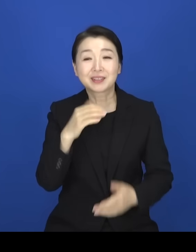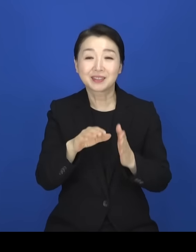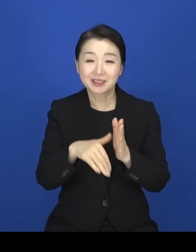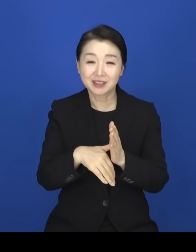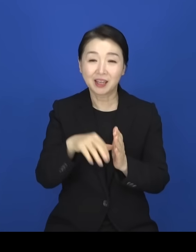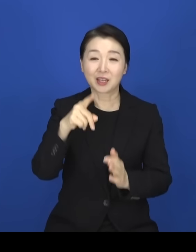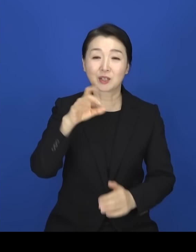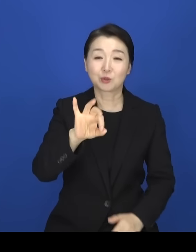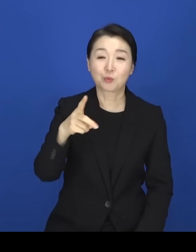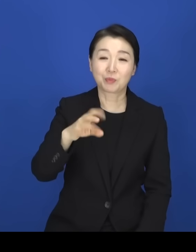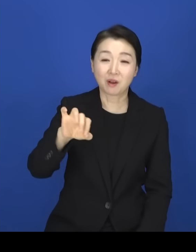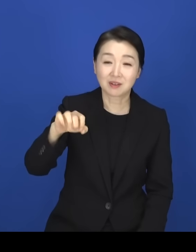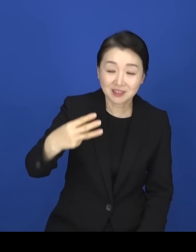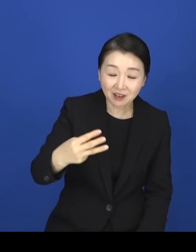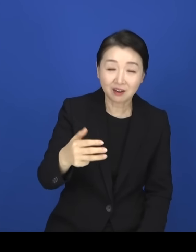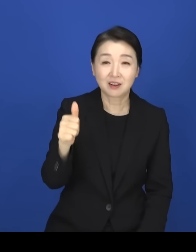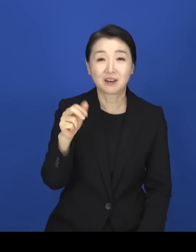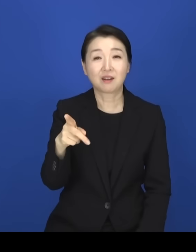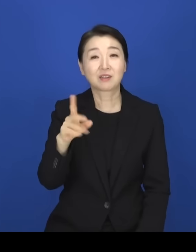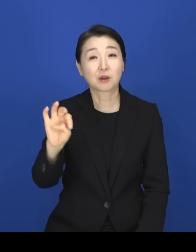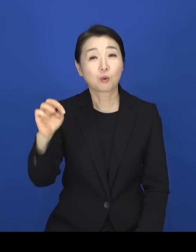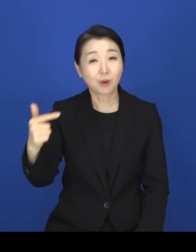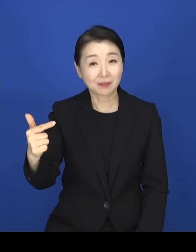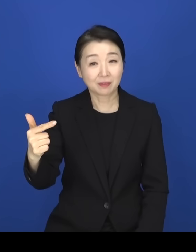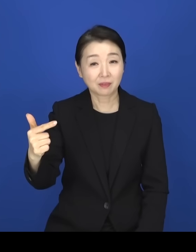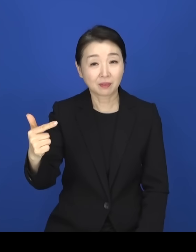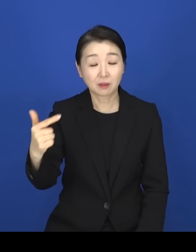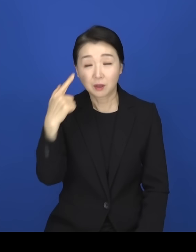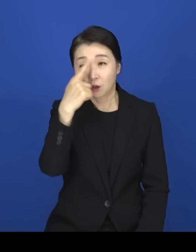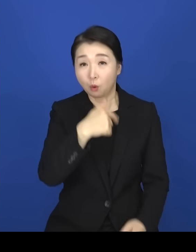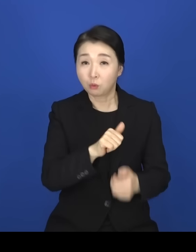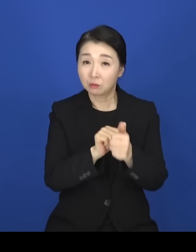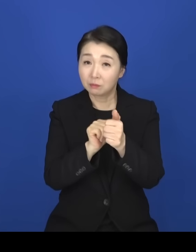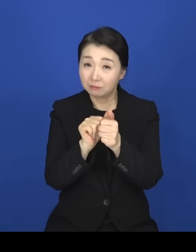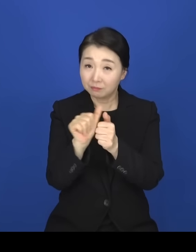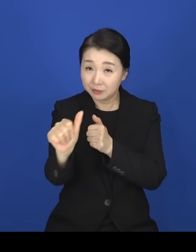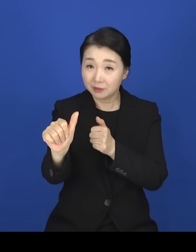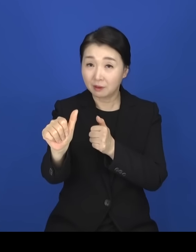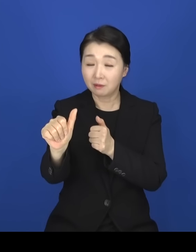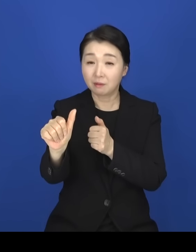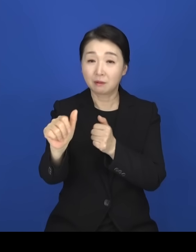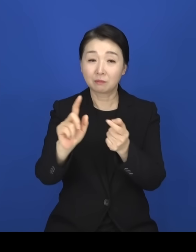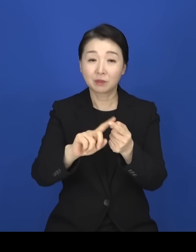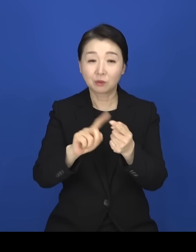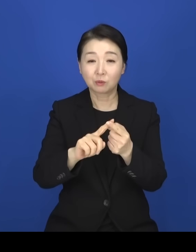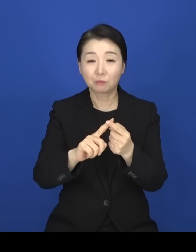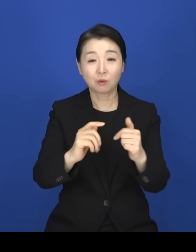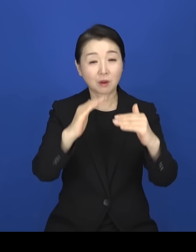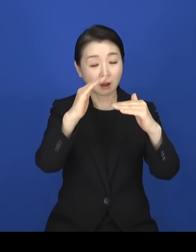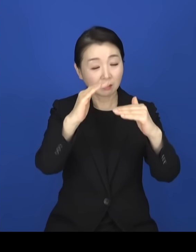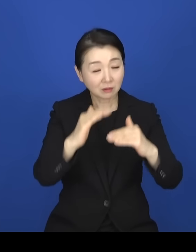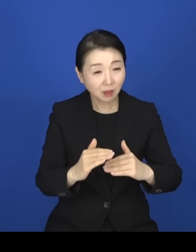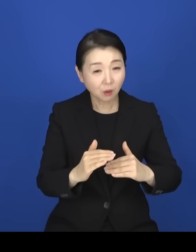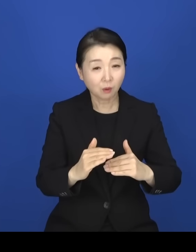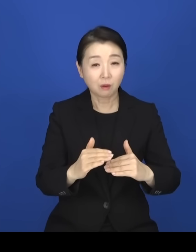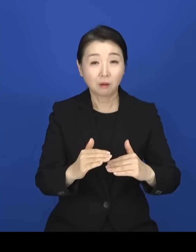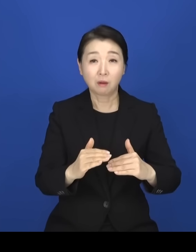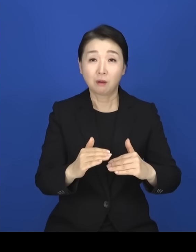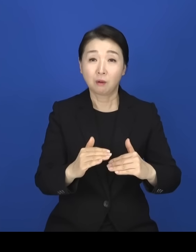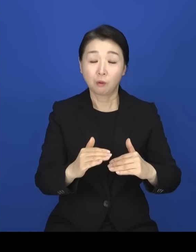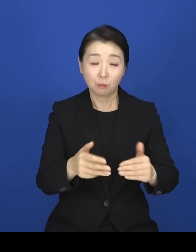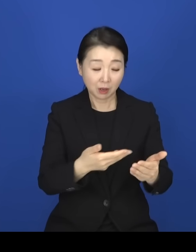이제 송병철 씨, 허경환 씨 허경환. 이렇게 있었는데 잘생긴 걸로 뭔가 내용으로 그다음에